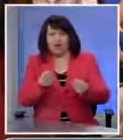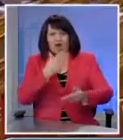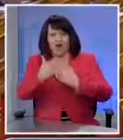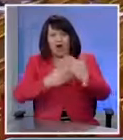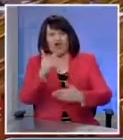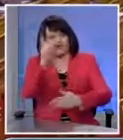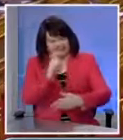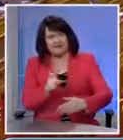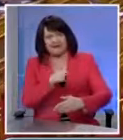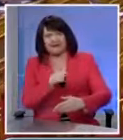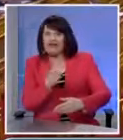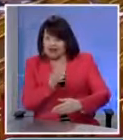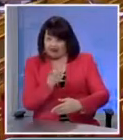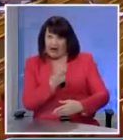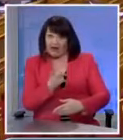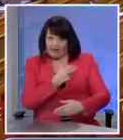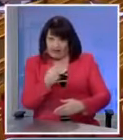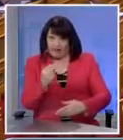δεκαετίες?